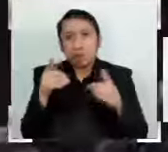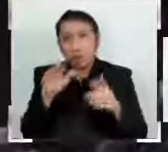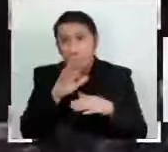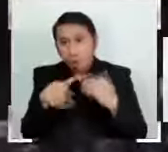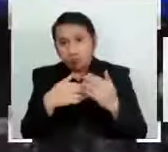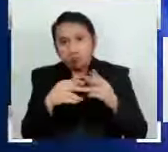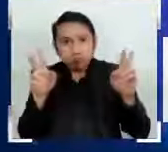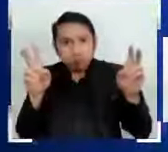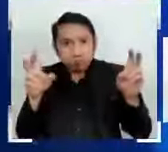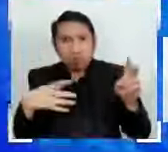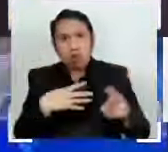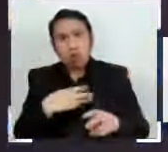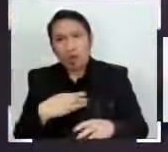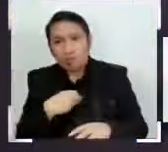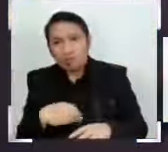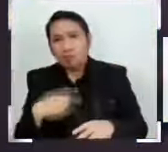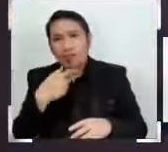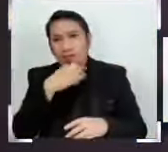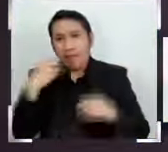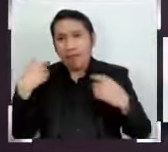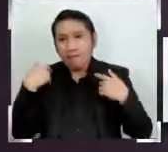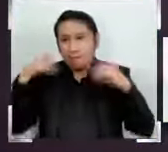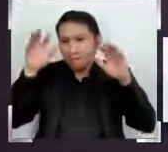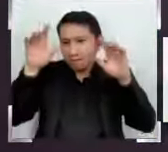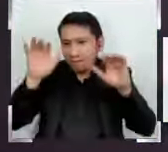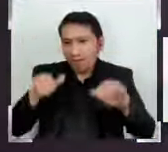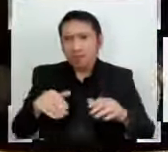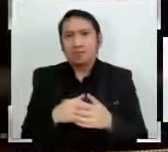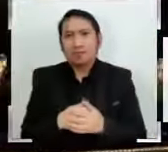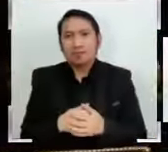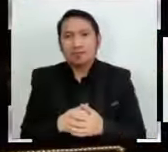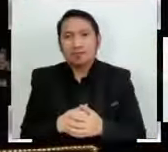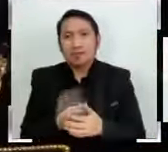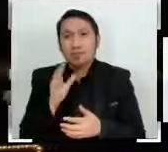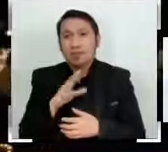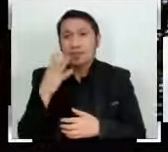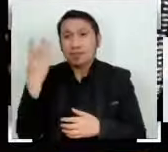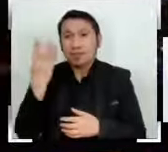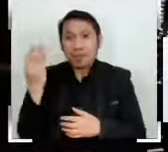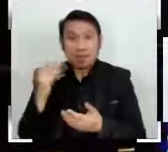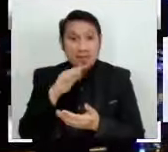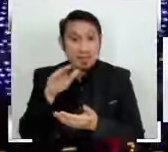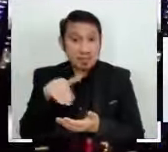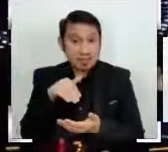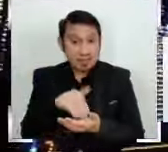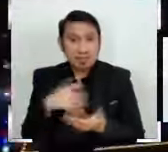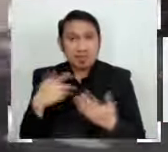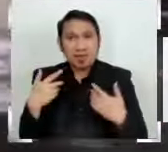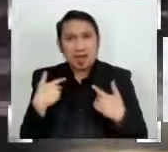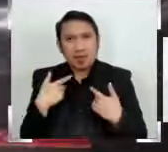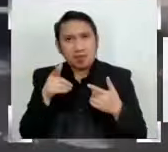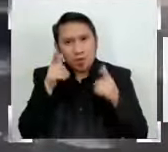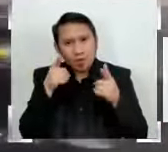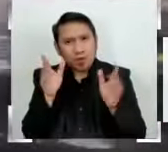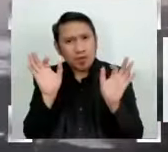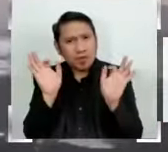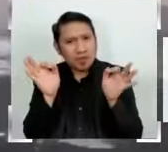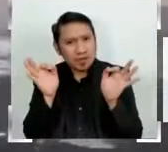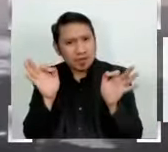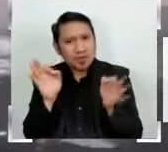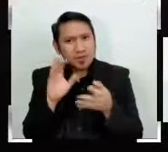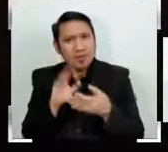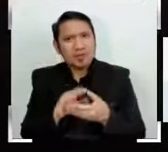na snow show. Sa Kapitolyo naman ng Batangas, may mala fairy tale na Christmas display. Bubungad sa